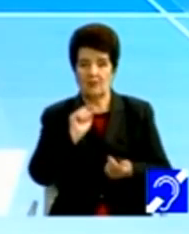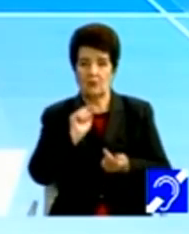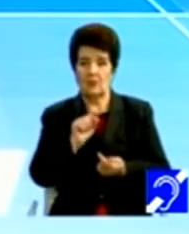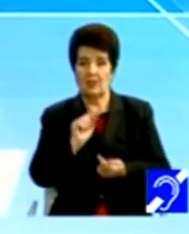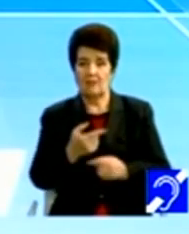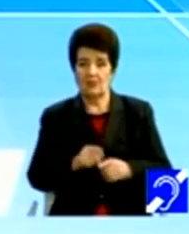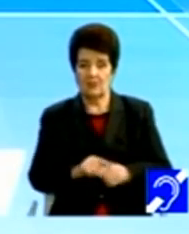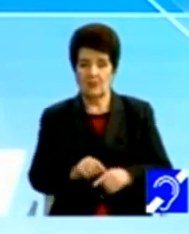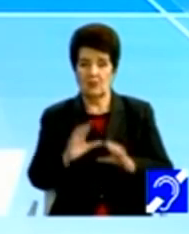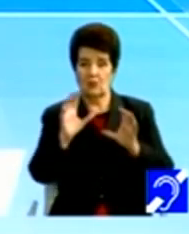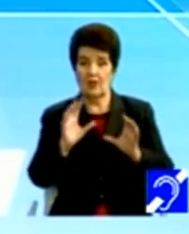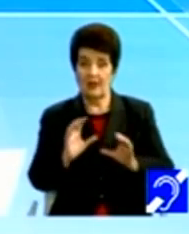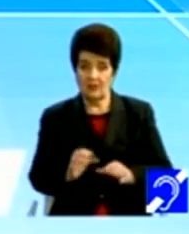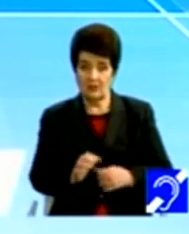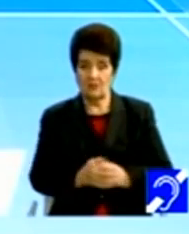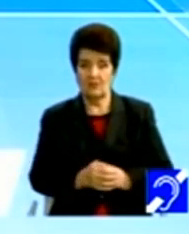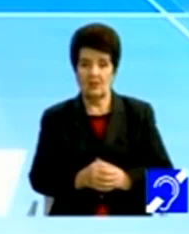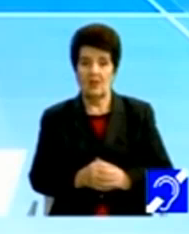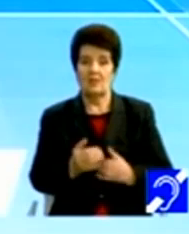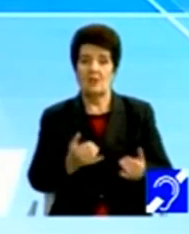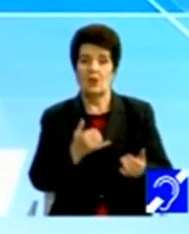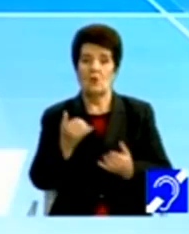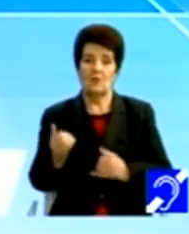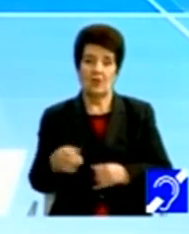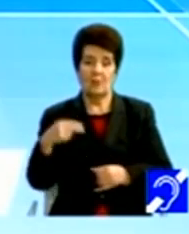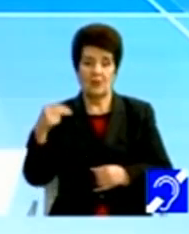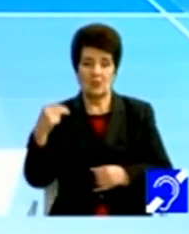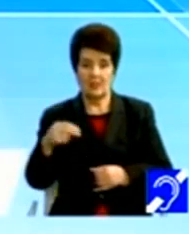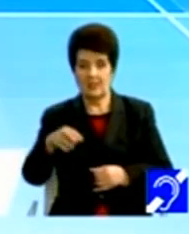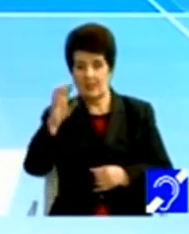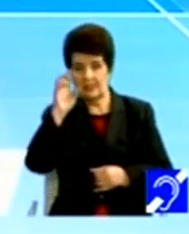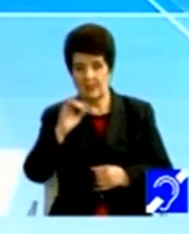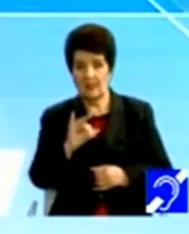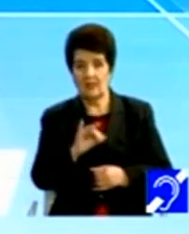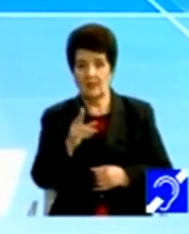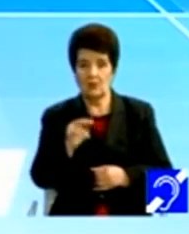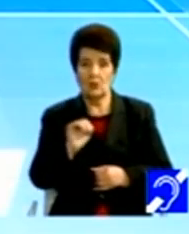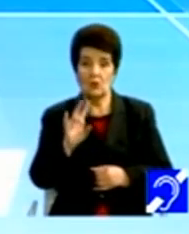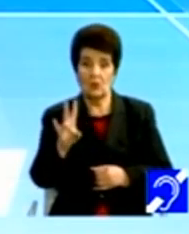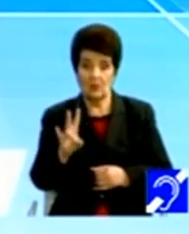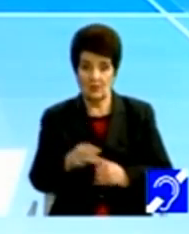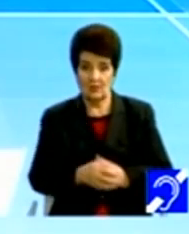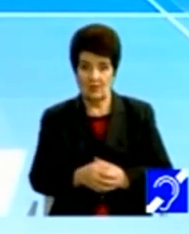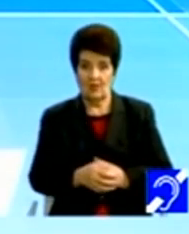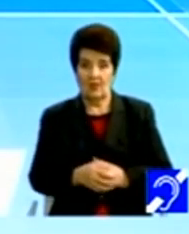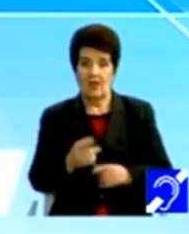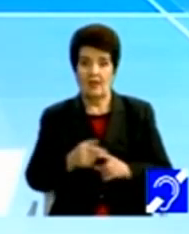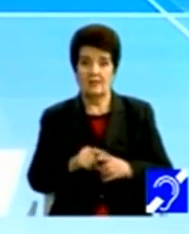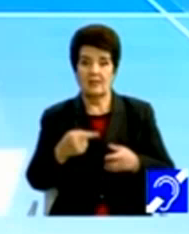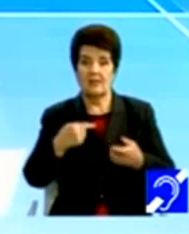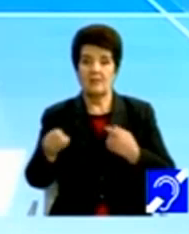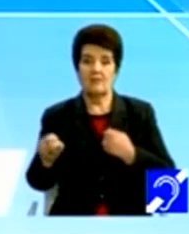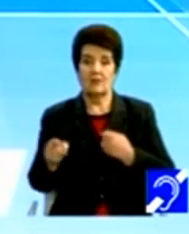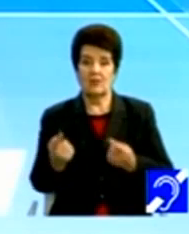legi, împotriva legii de a oferi nu președintelui statului, dar lui Igor Dodon. Deci asta este o diferență